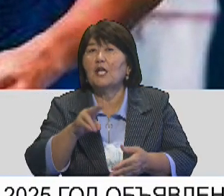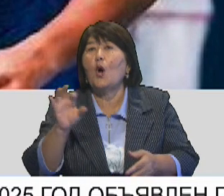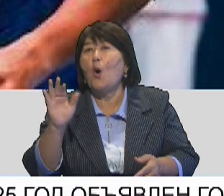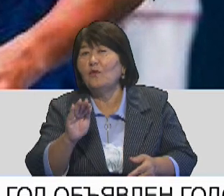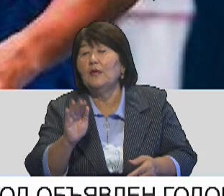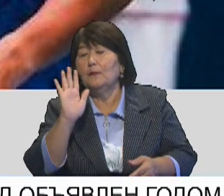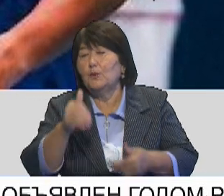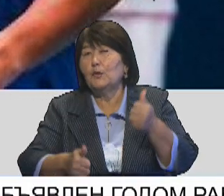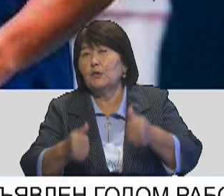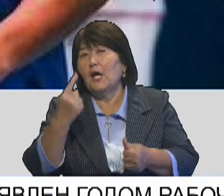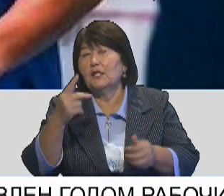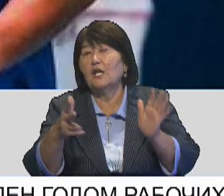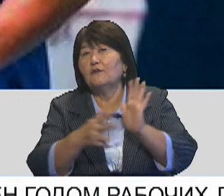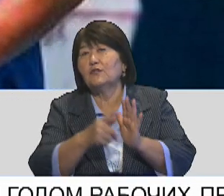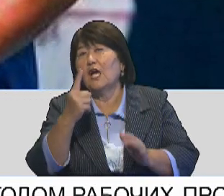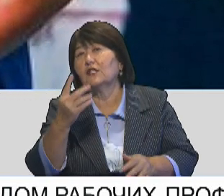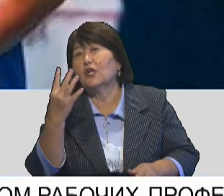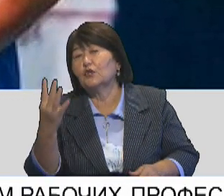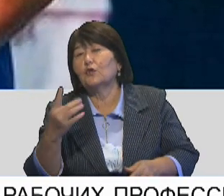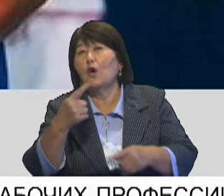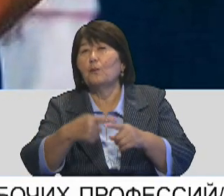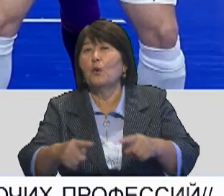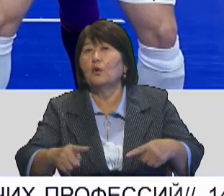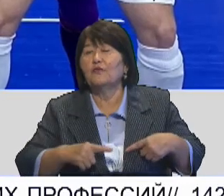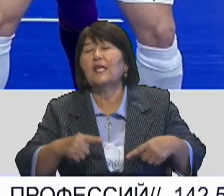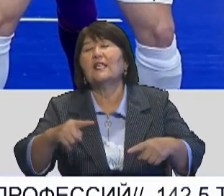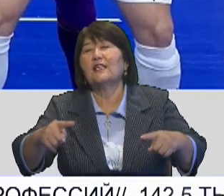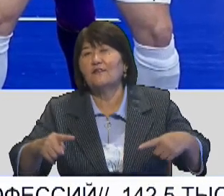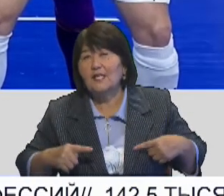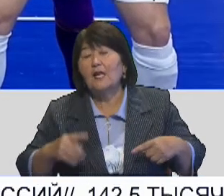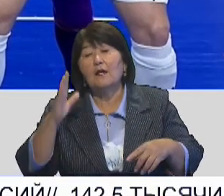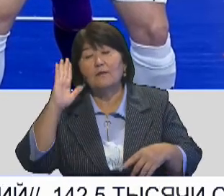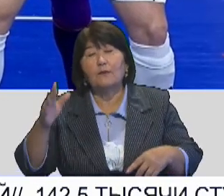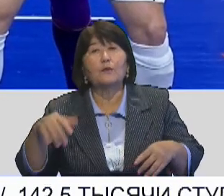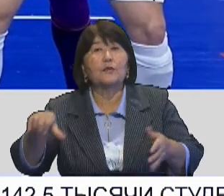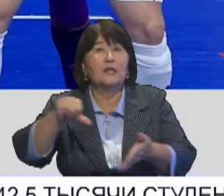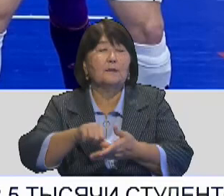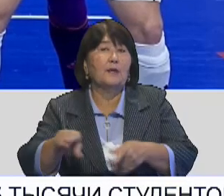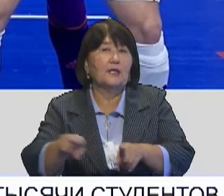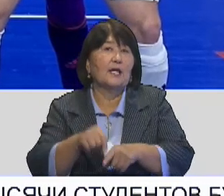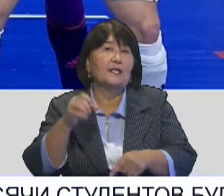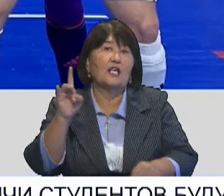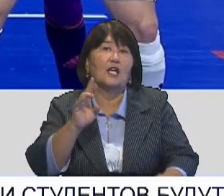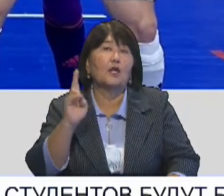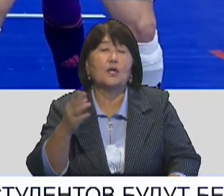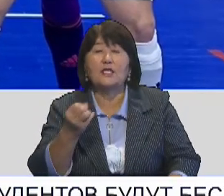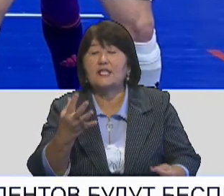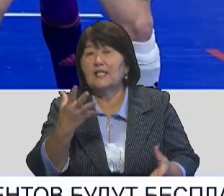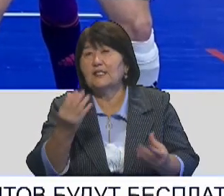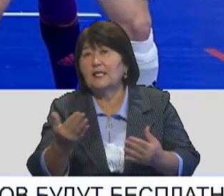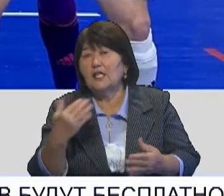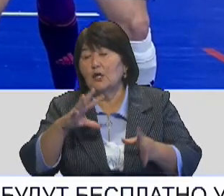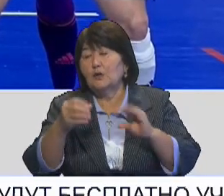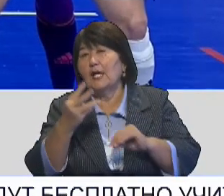будут соревноваться в 1/8 1/4 в полуфинале и финале отметим подопечный паолу Рикардо Кака несколько дней назад со